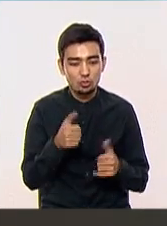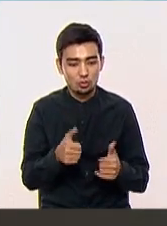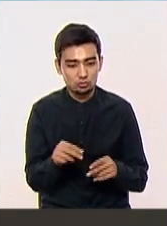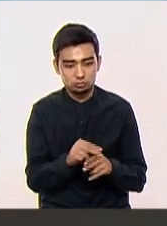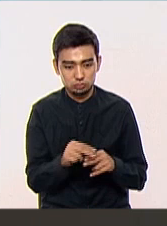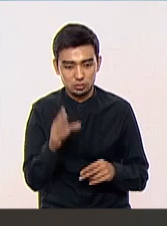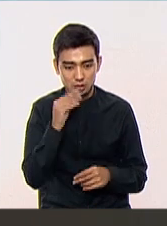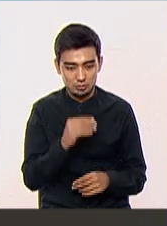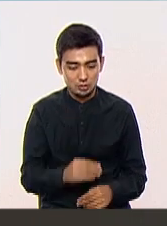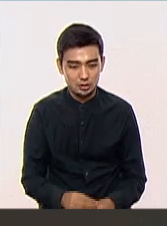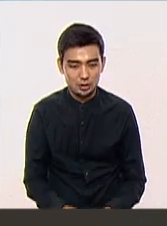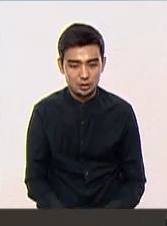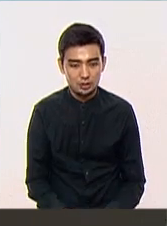хорошие.